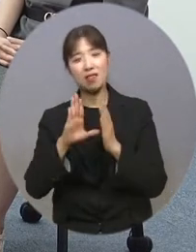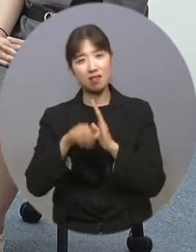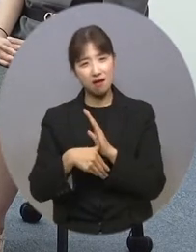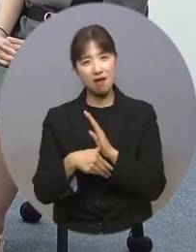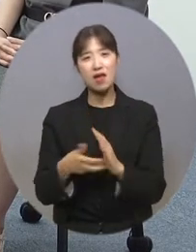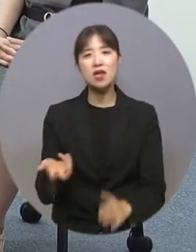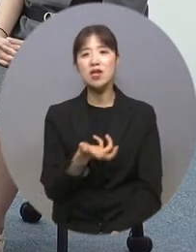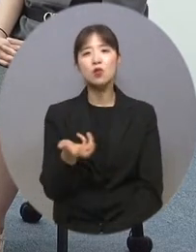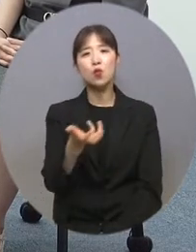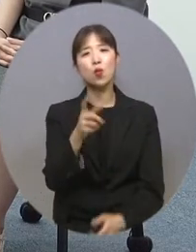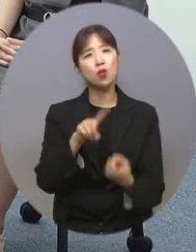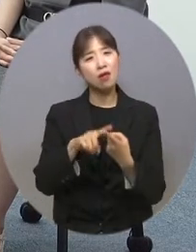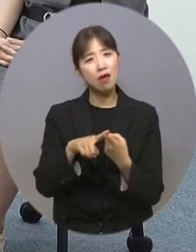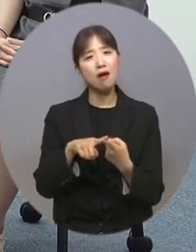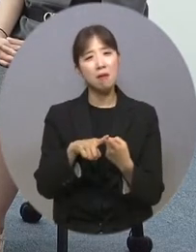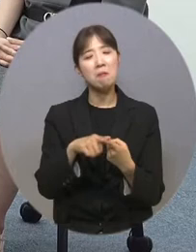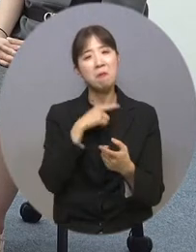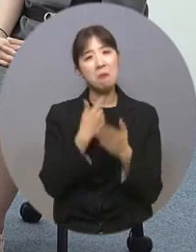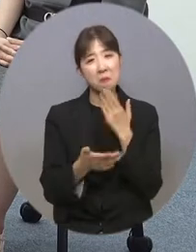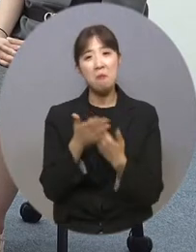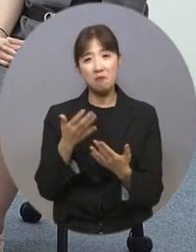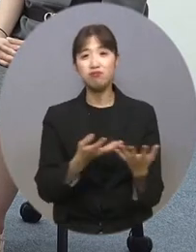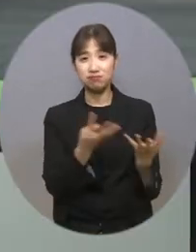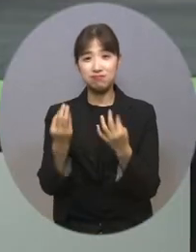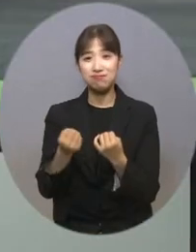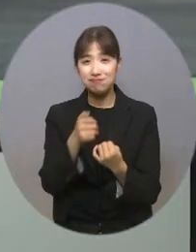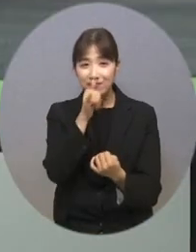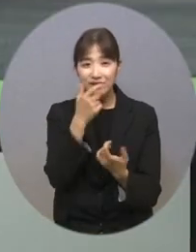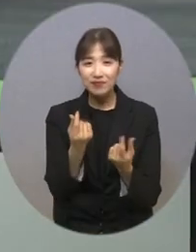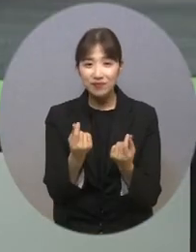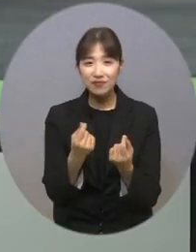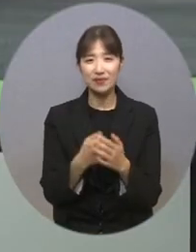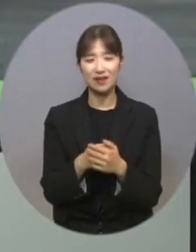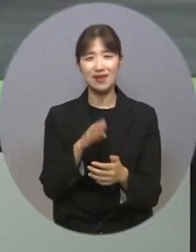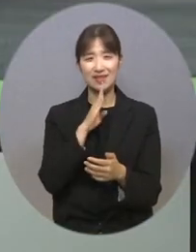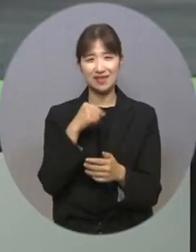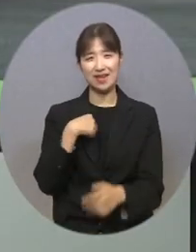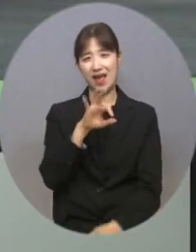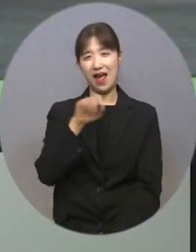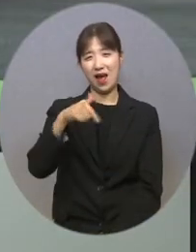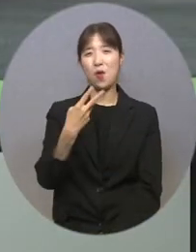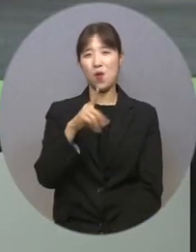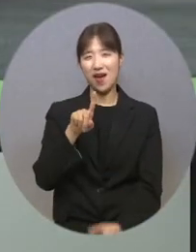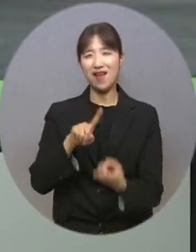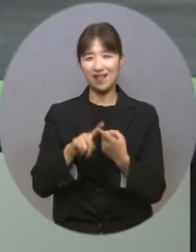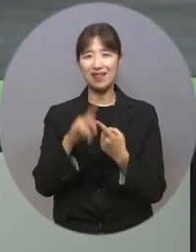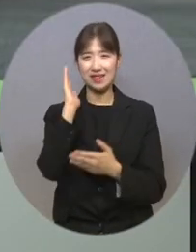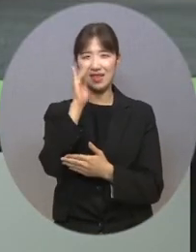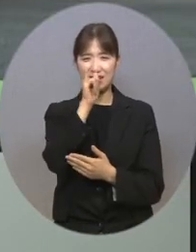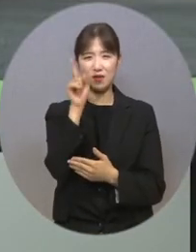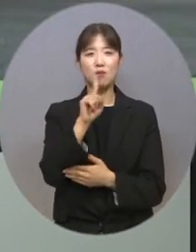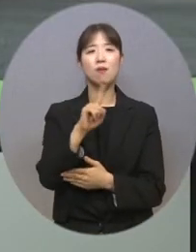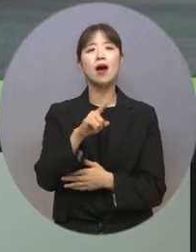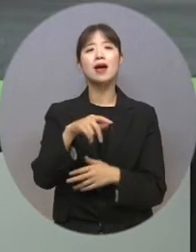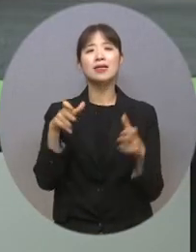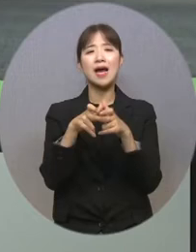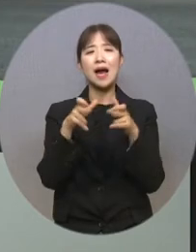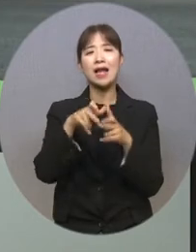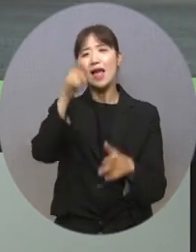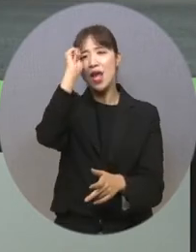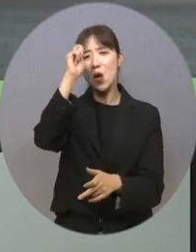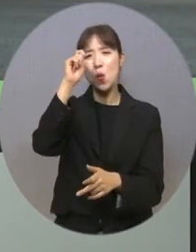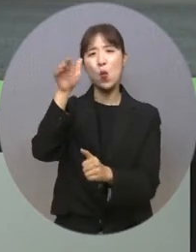이동에 대한 경험이 다 기본적으로 있으실거 같습니다 사실 저희가 아고라에서 도 다루고 하는데 장애인 콜택시 하면